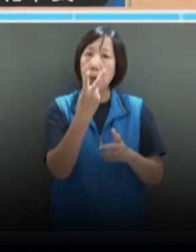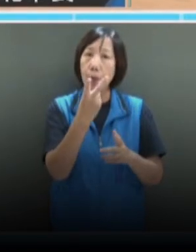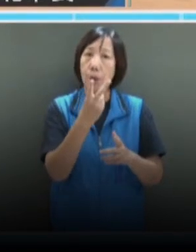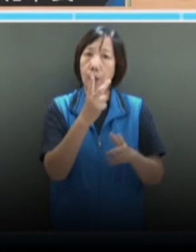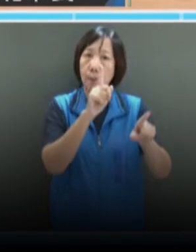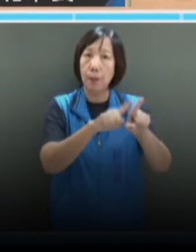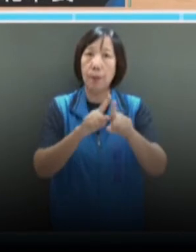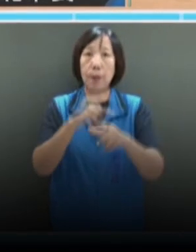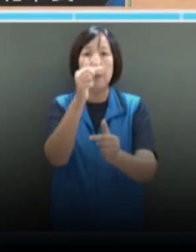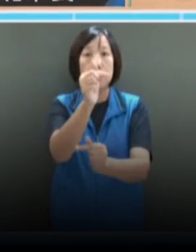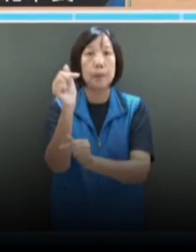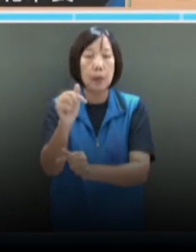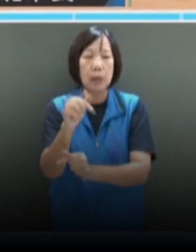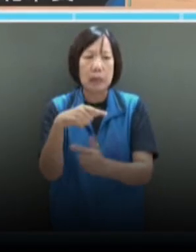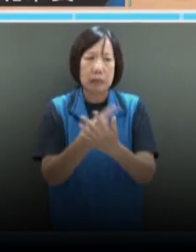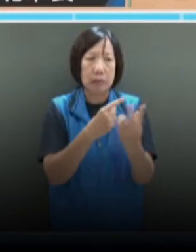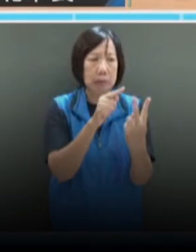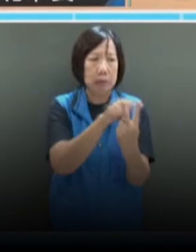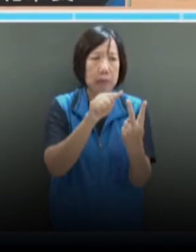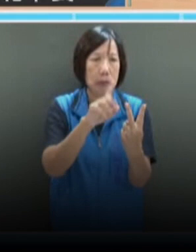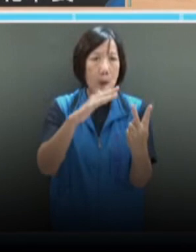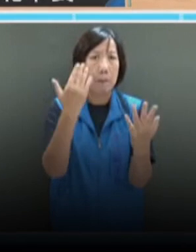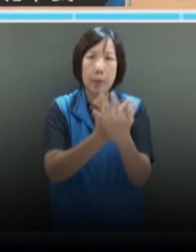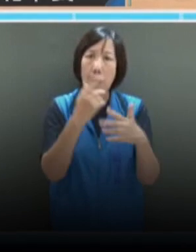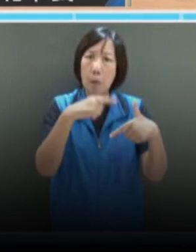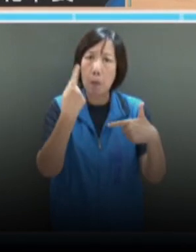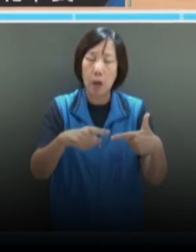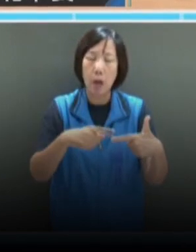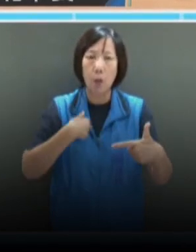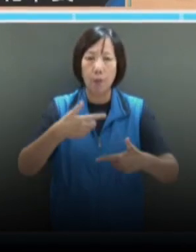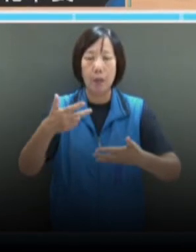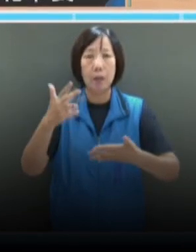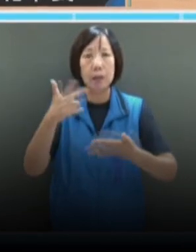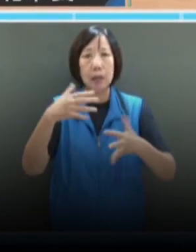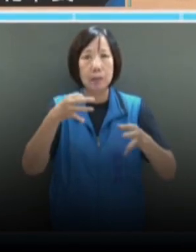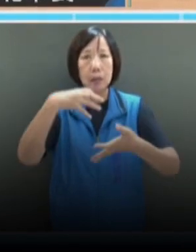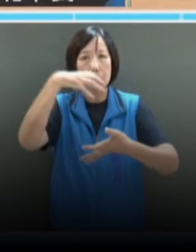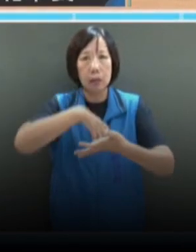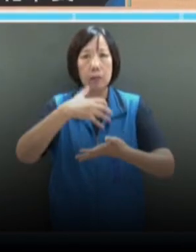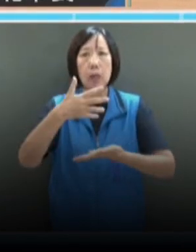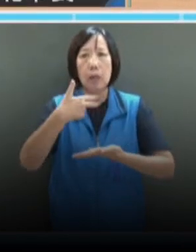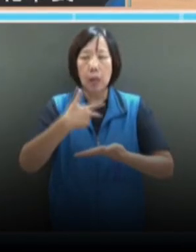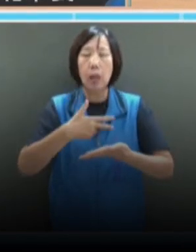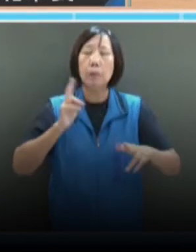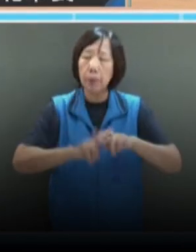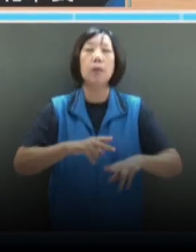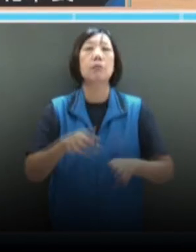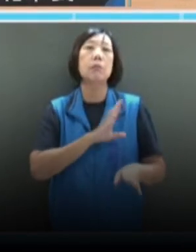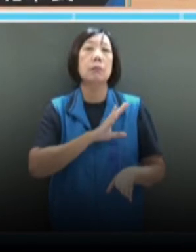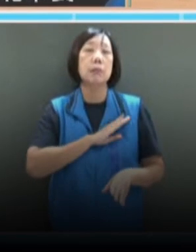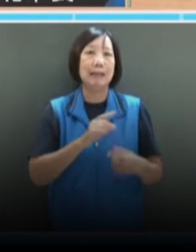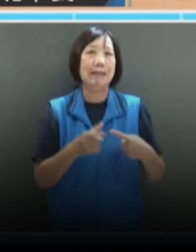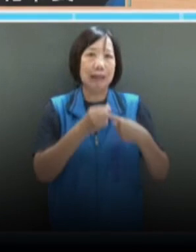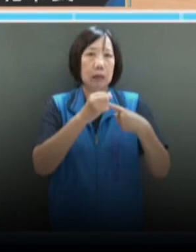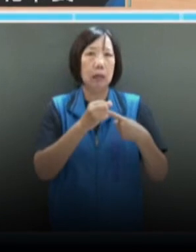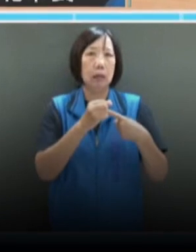有出现变化的时候，餐厅内用一定暂停。这里面第一个指标